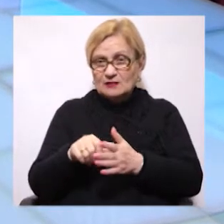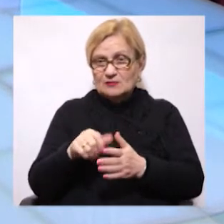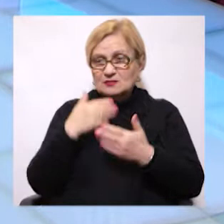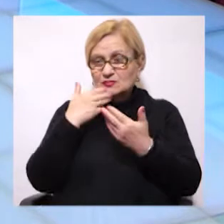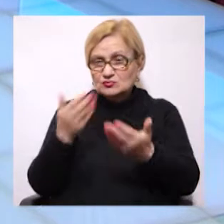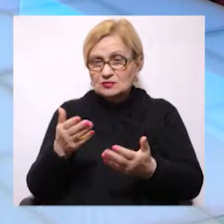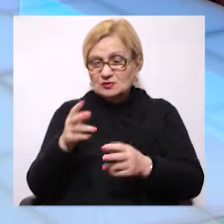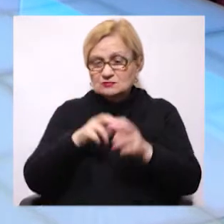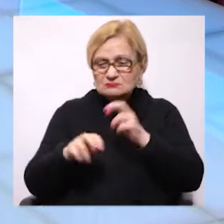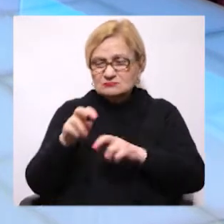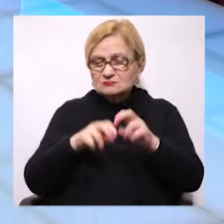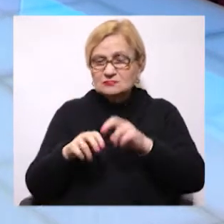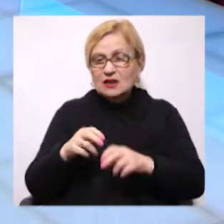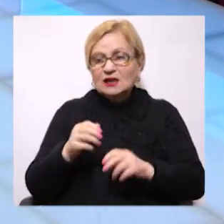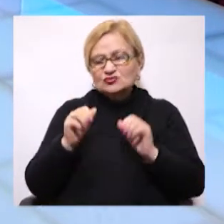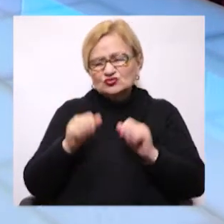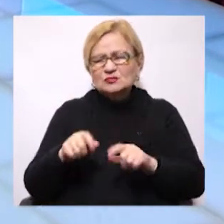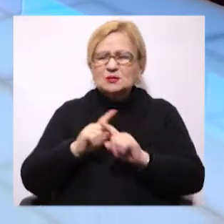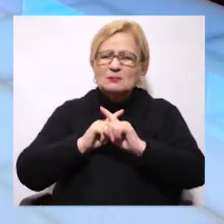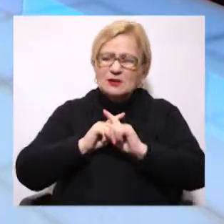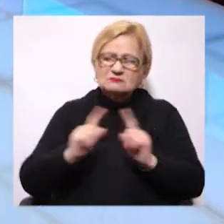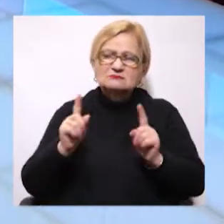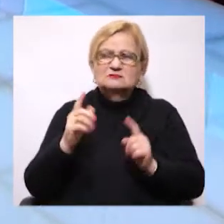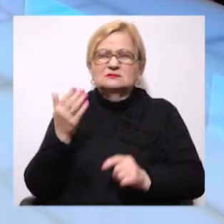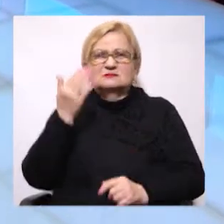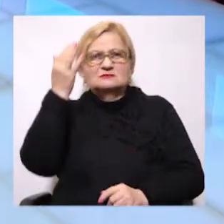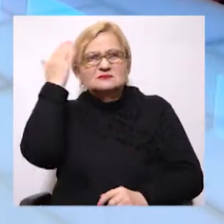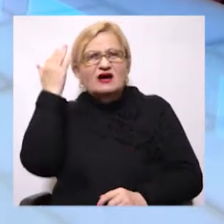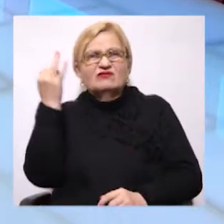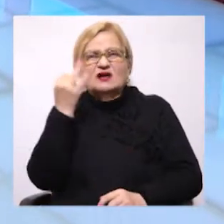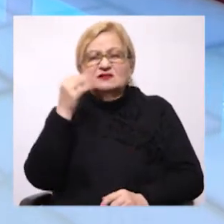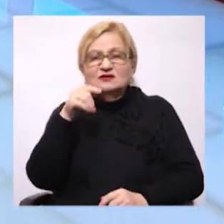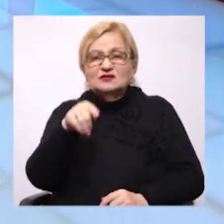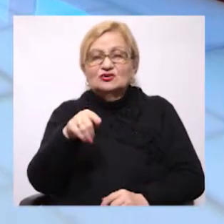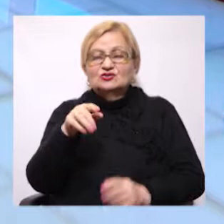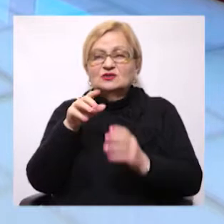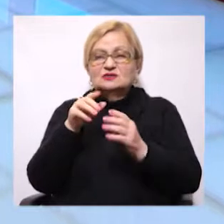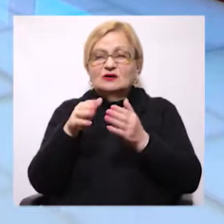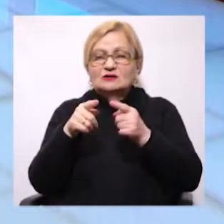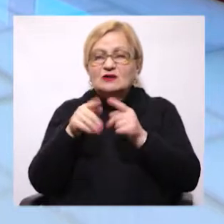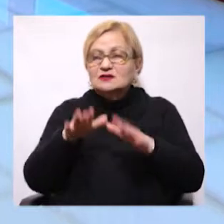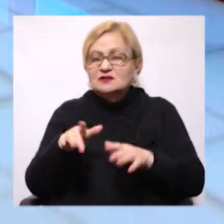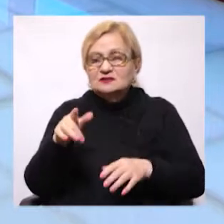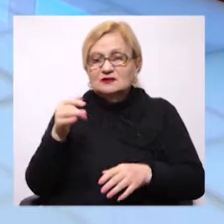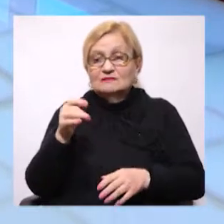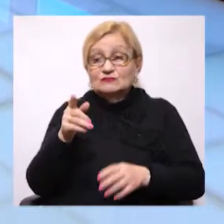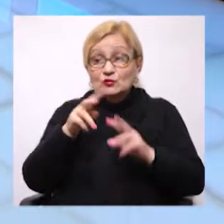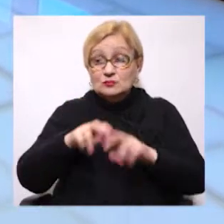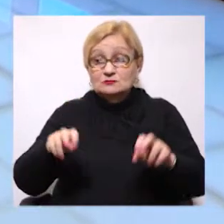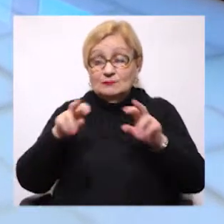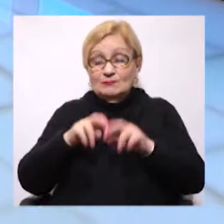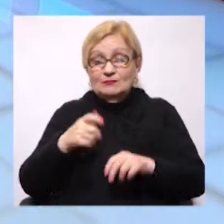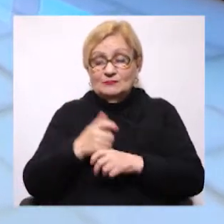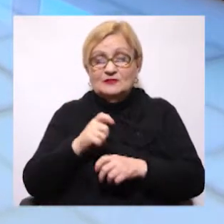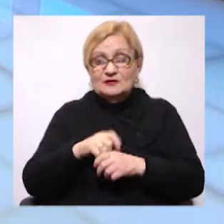რომ მოიძიო საჭირო მასალები, იქნებ რაიმე ამბავი და თავგადასავალია დაკავშირებული შენს კუთხესთან. აი ამგვარ კვლევაძიებას თუ გაიღვივებ,